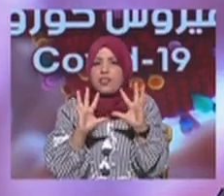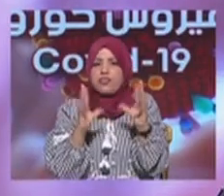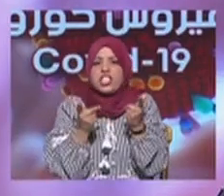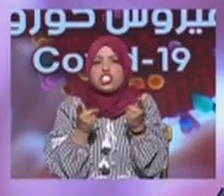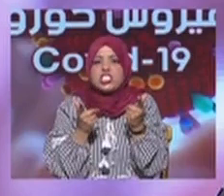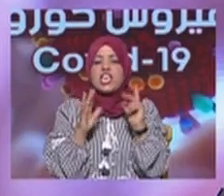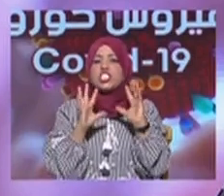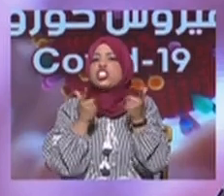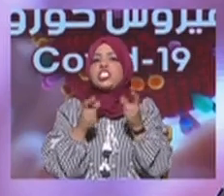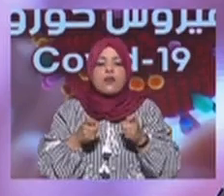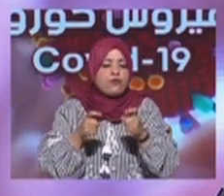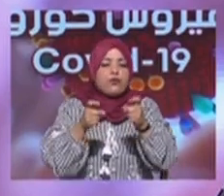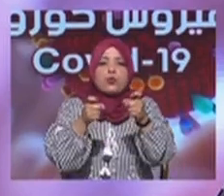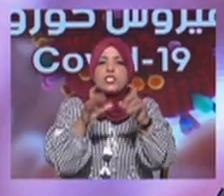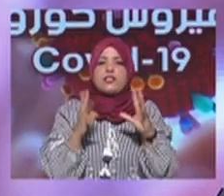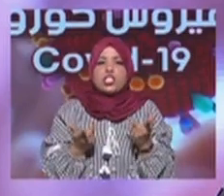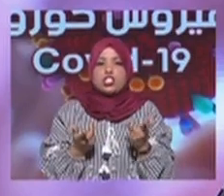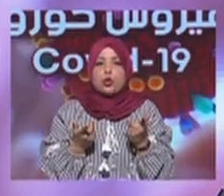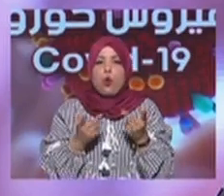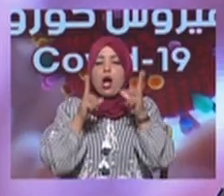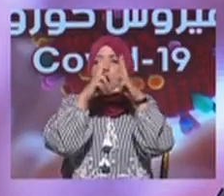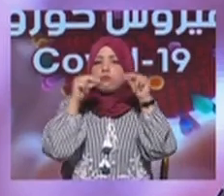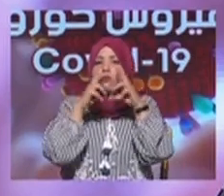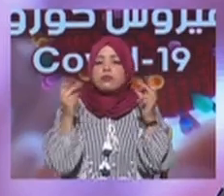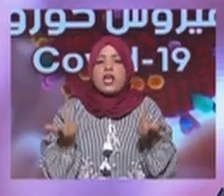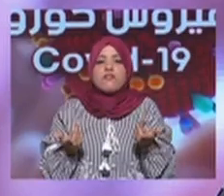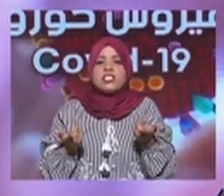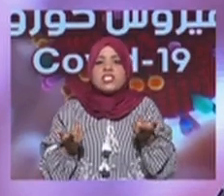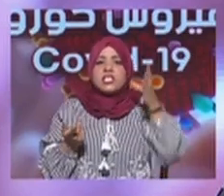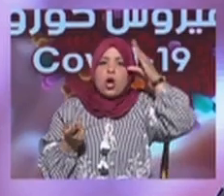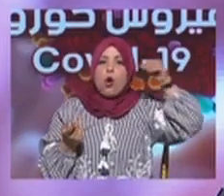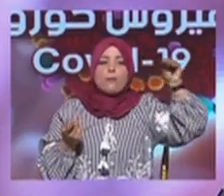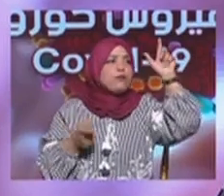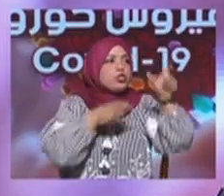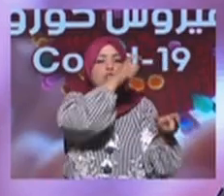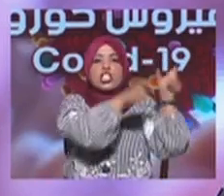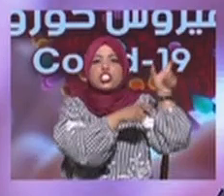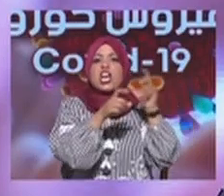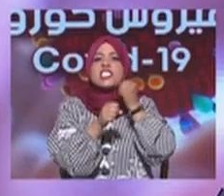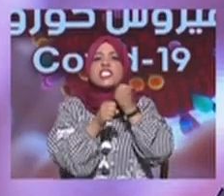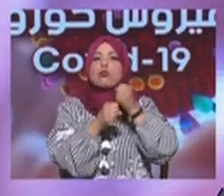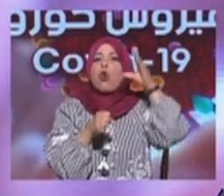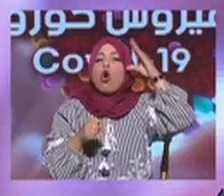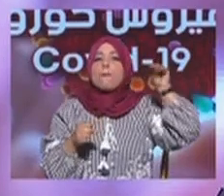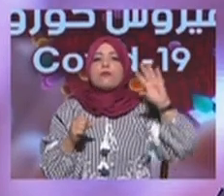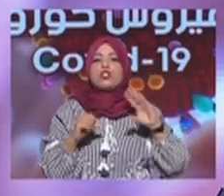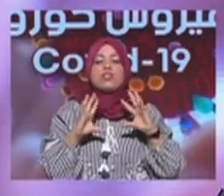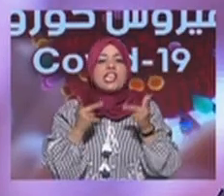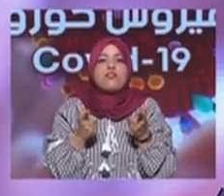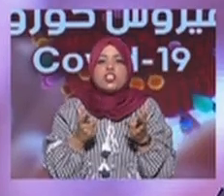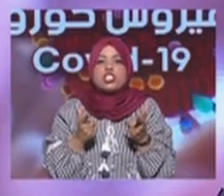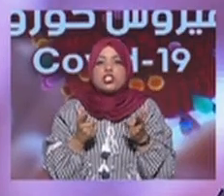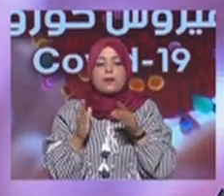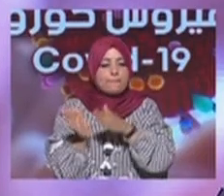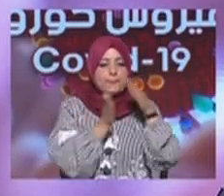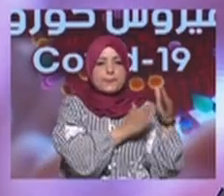العلم نتاعكم من خلال الاختصاص نتاعكم والخبرات نتاعكم انكم تعرفوا شنو الهدف من معرفه هذا